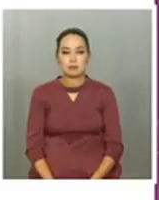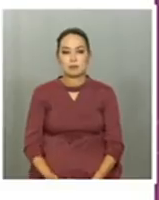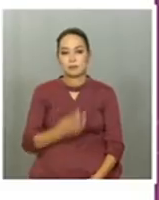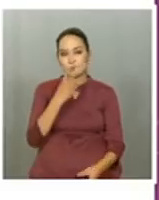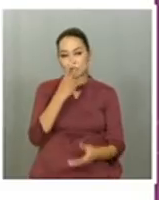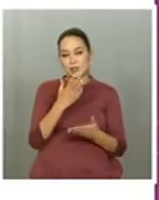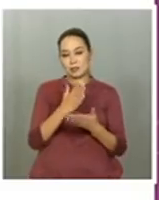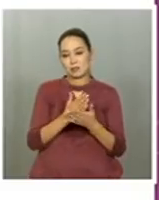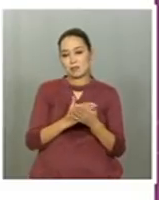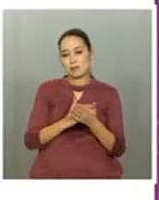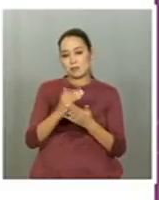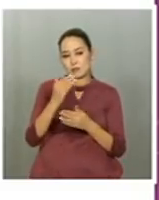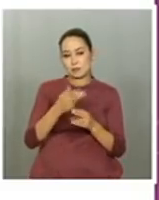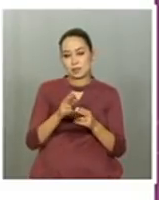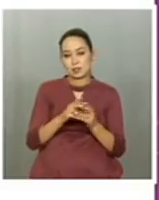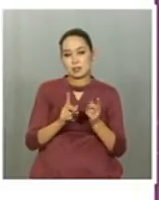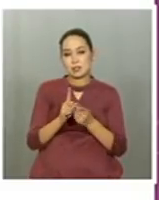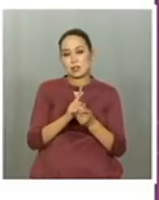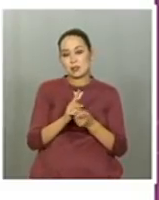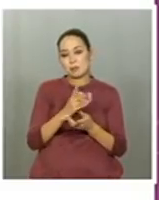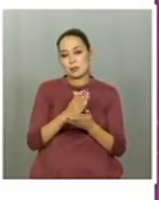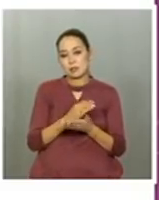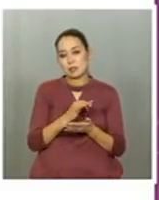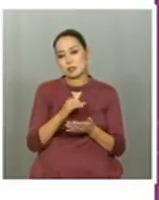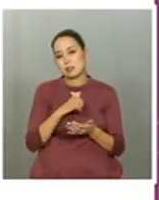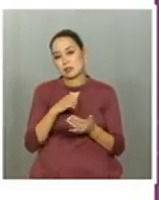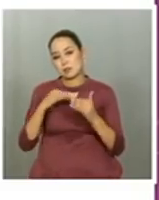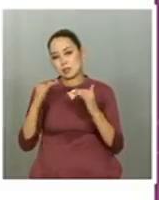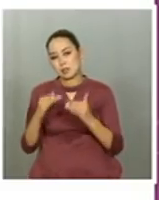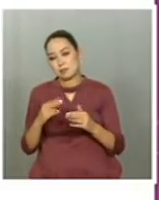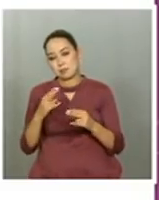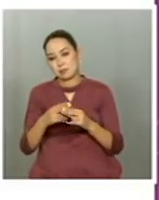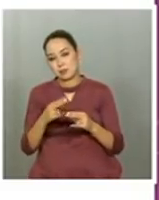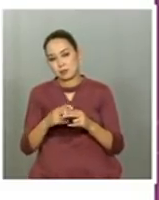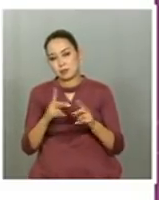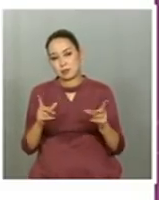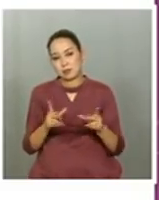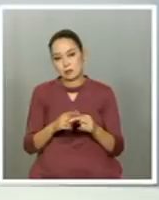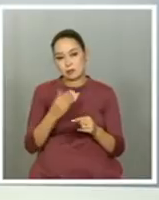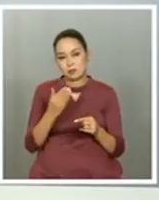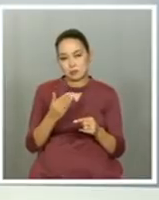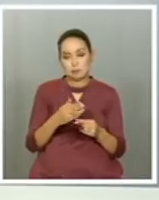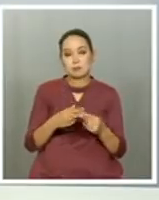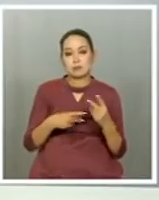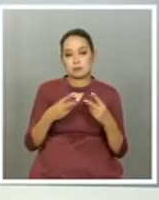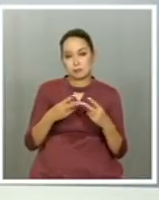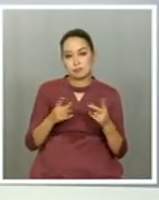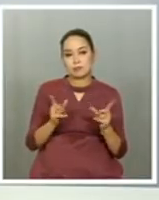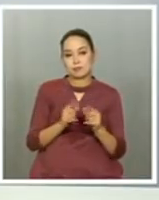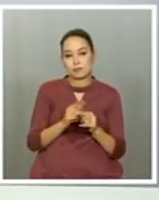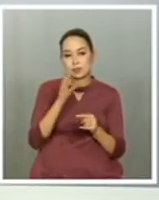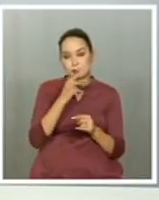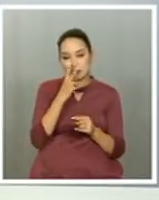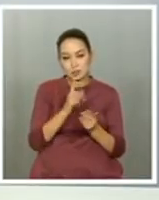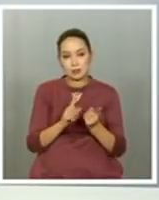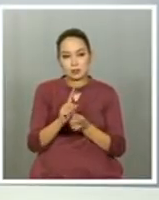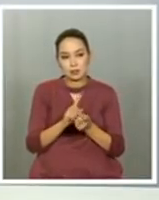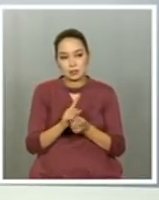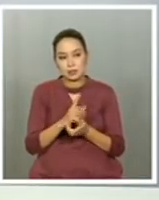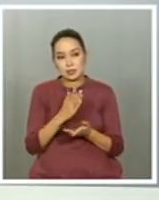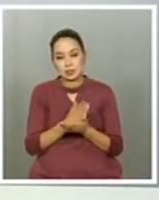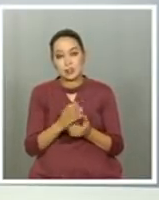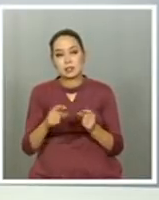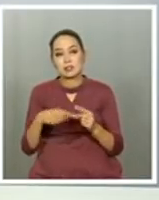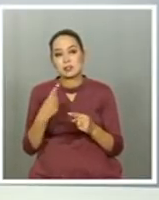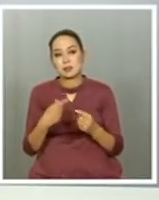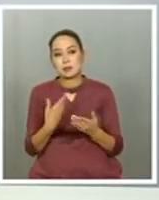жоғары металл, өзінен белсенділігі төмен металды сол металдың тұзынан ығыстыра алады. Дәл осы секілді келесі реакция теңдеуін қарайтын болсақ,